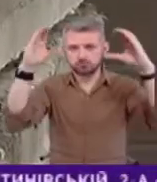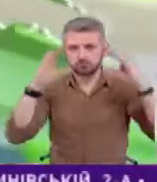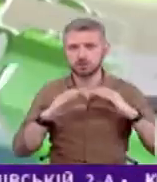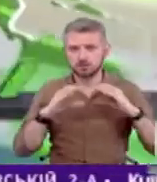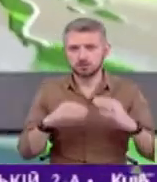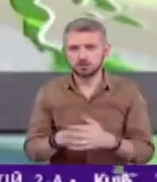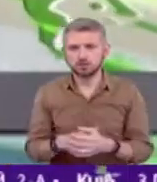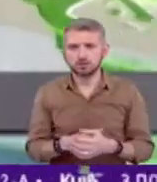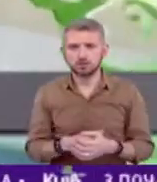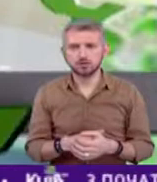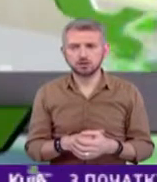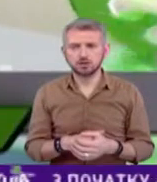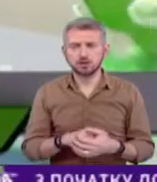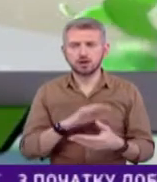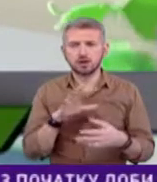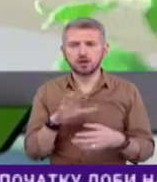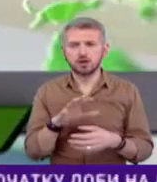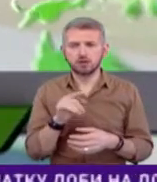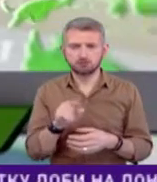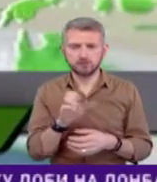перекриття. На комплексі СТО